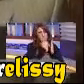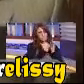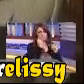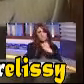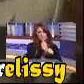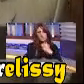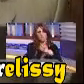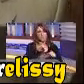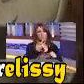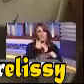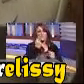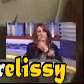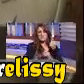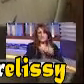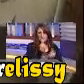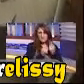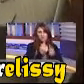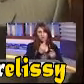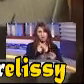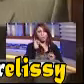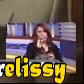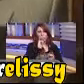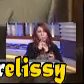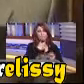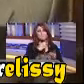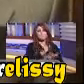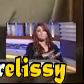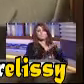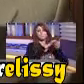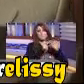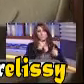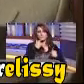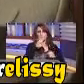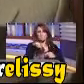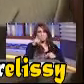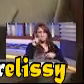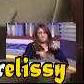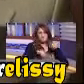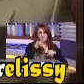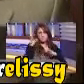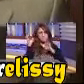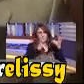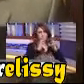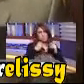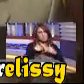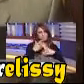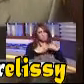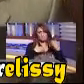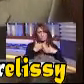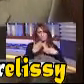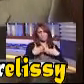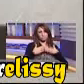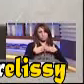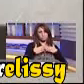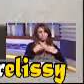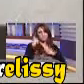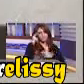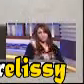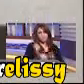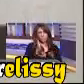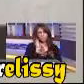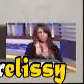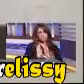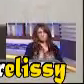خاصة بالري، خاصة بالزراعة، خاصة بالرصف، احنا بنتناولها. اما المظاهرات الاخرى فلا دخل لنا بيها واحنا بنحترمها.